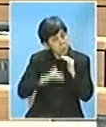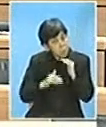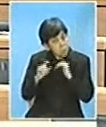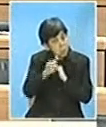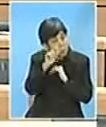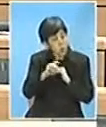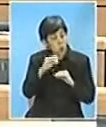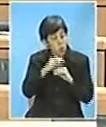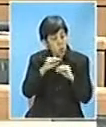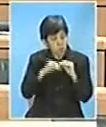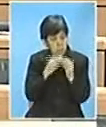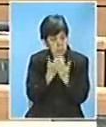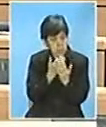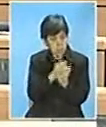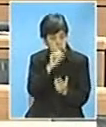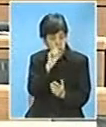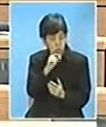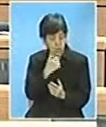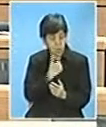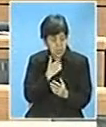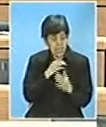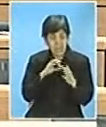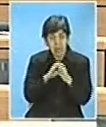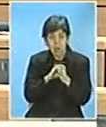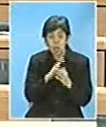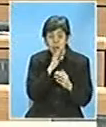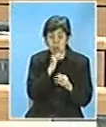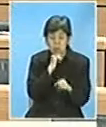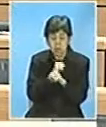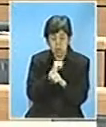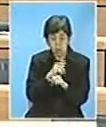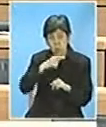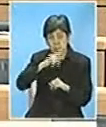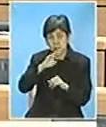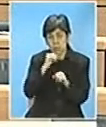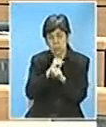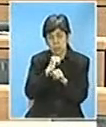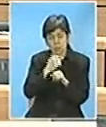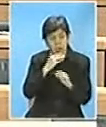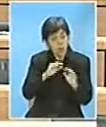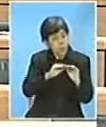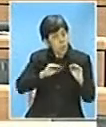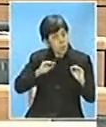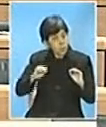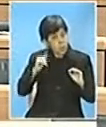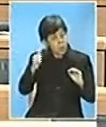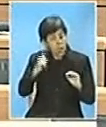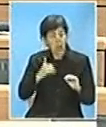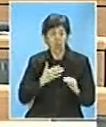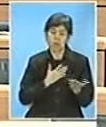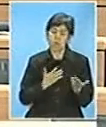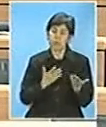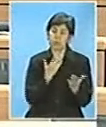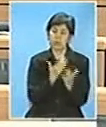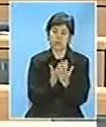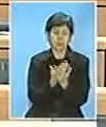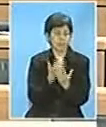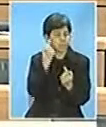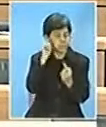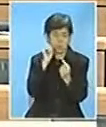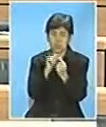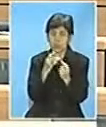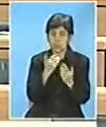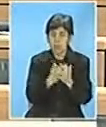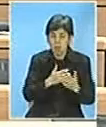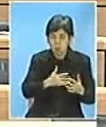ทีไอ้โครงการที่ใช้เงินด่วนโดยเฉพาะพรก.นั้นถ้ามีความจำเป็นก็ต้องทบทวนว่าอาจจะชะลอไปหรือเปล่านะครับเพราะว่าเราเมื่อรายได้เราไม่ตามเป้านะครับร